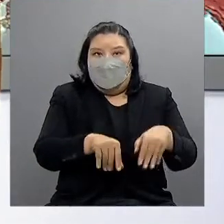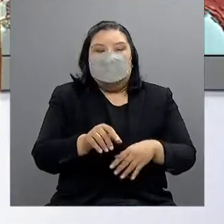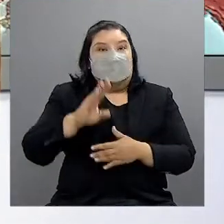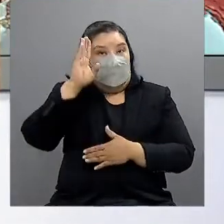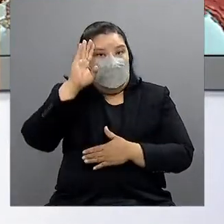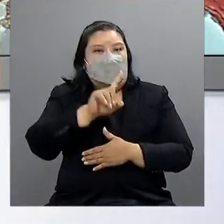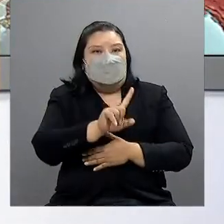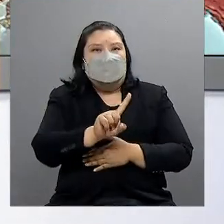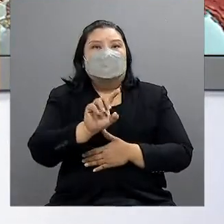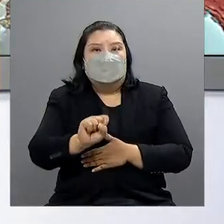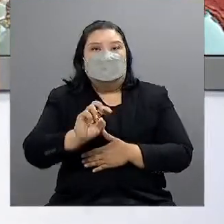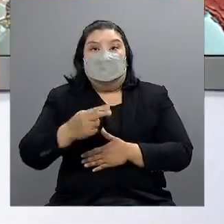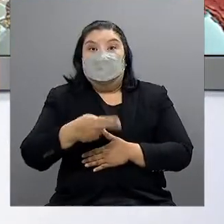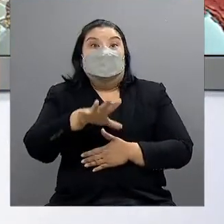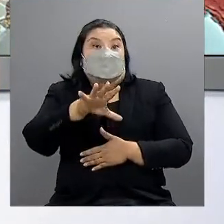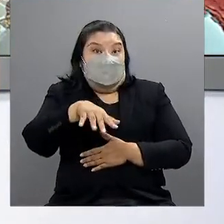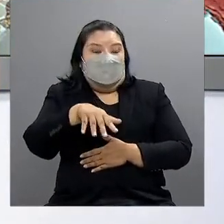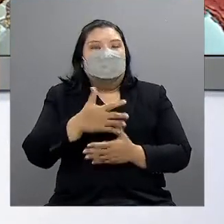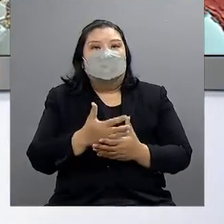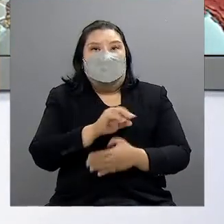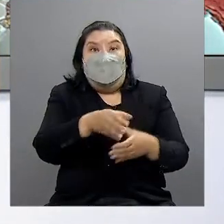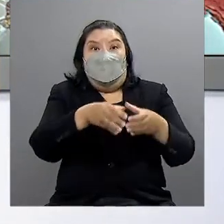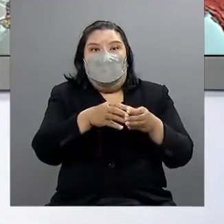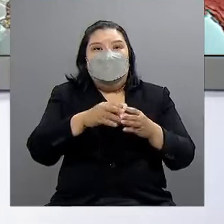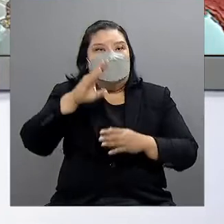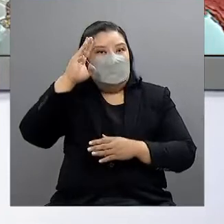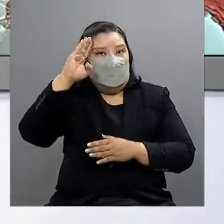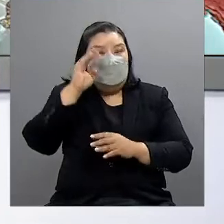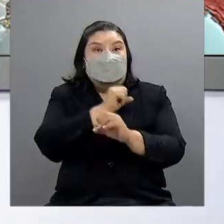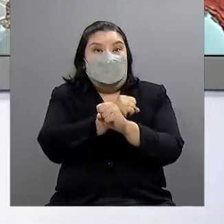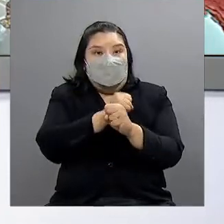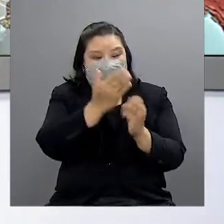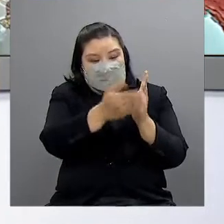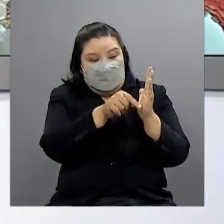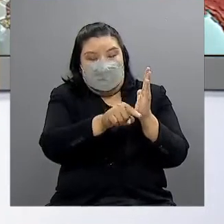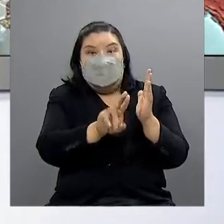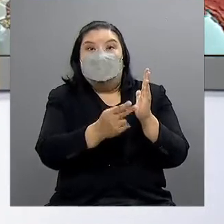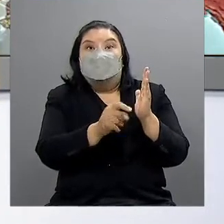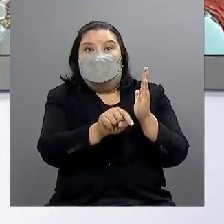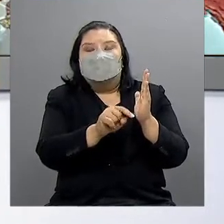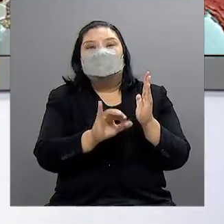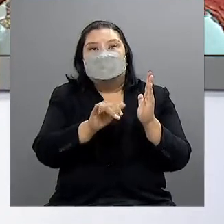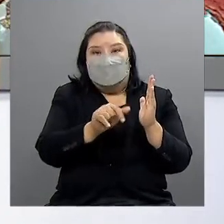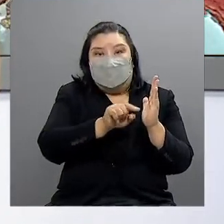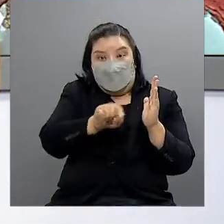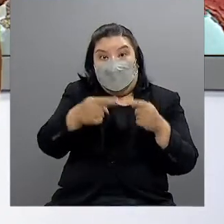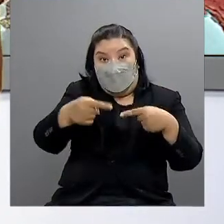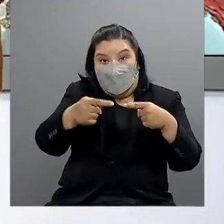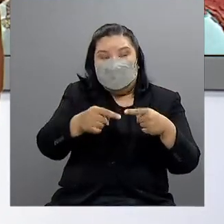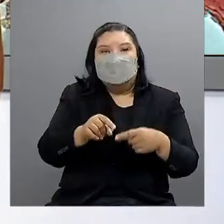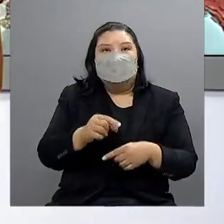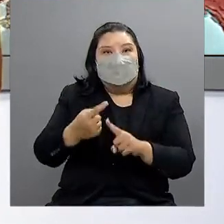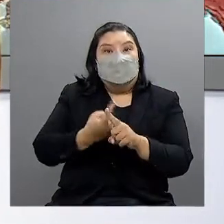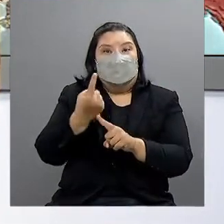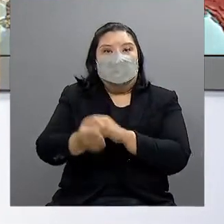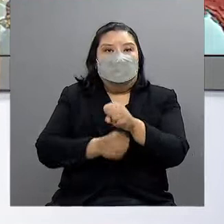ไปประชิดติดชายแดนด้านที่ตดกบอุครีนมีการประเมือนกัวารัเซียนั้นอาจจะบุกอุครนใเดอนมักราคมปีหน้าค่ะแต่วคุผชม